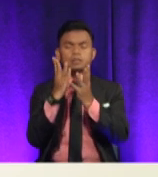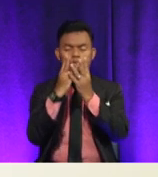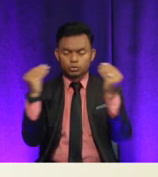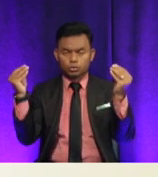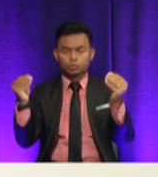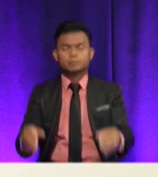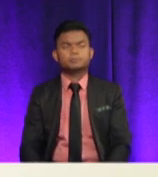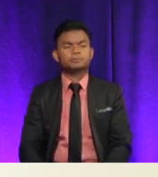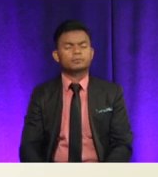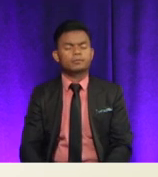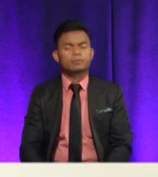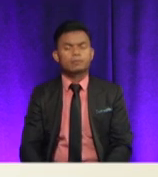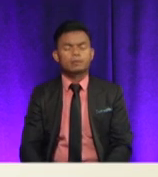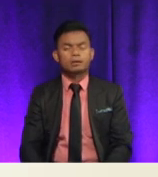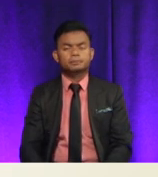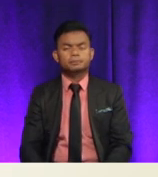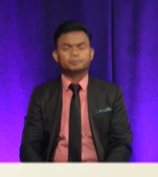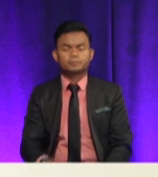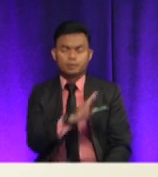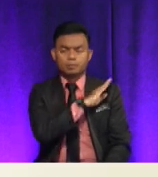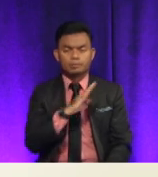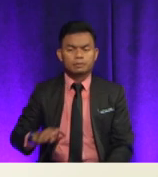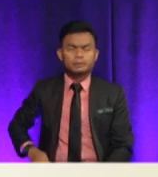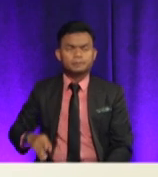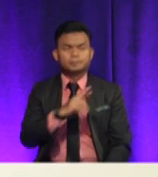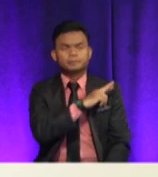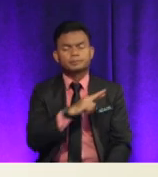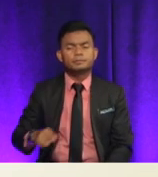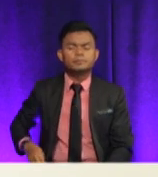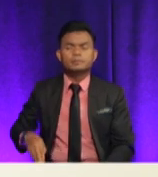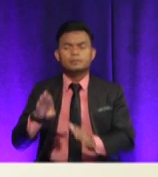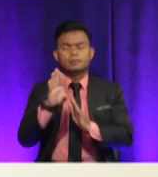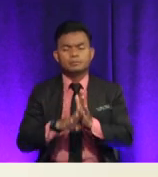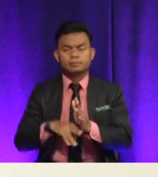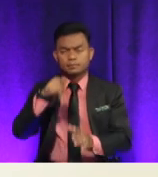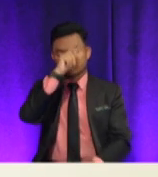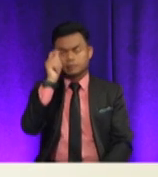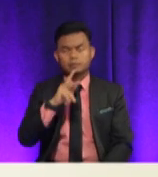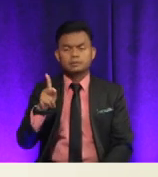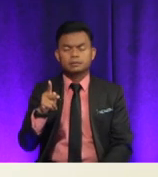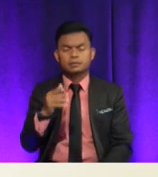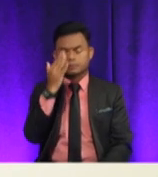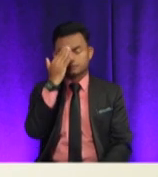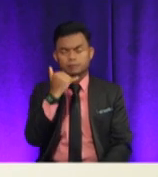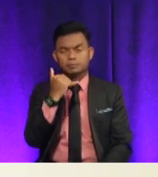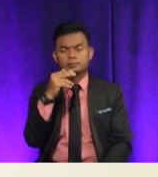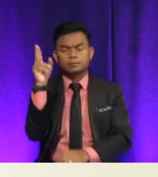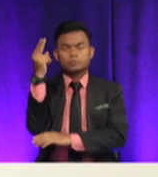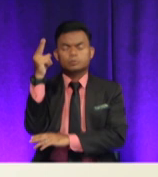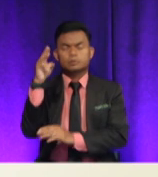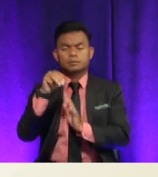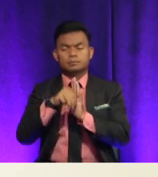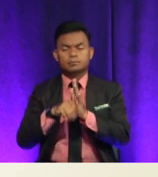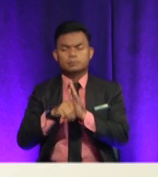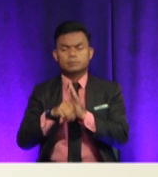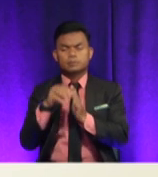hutan jadi begini maksudnya Baginda Raja bertanya kan kenapa hutan menjadi musnah serta cuacanya mencari agak pa- agak panas